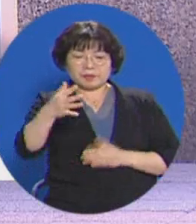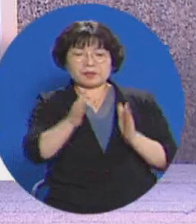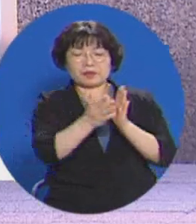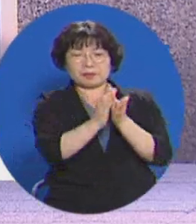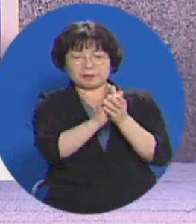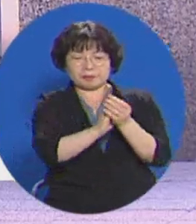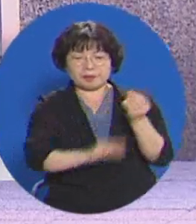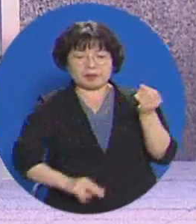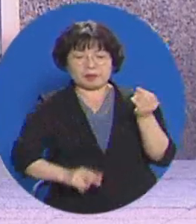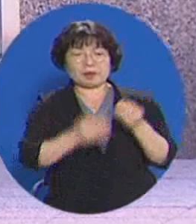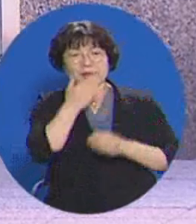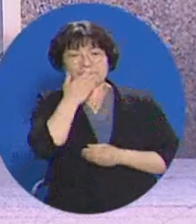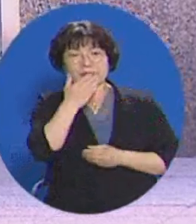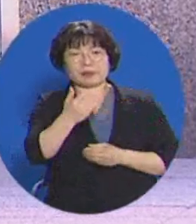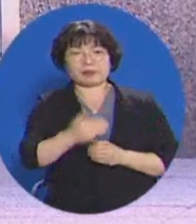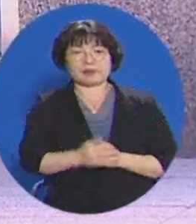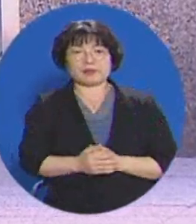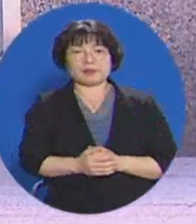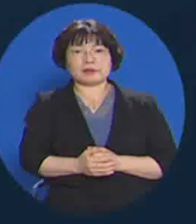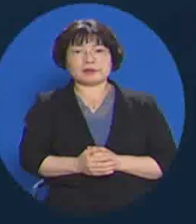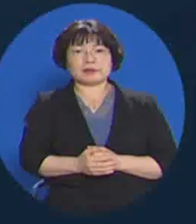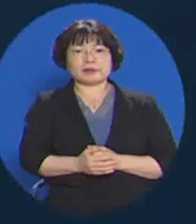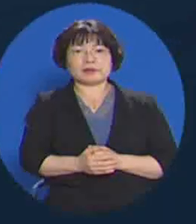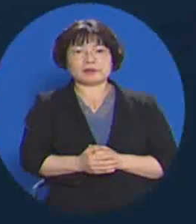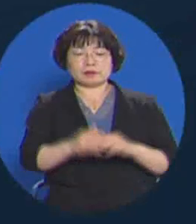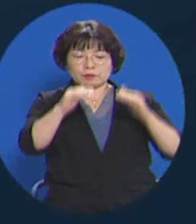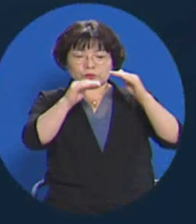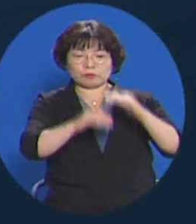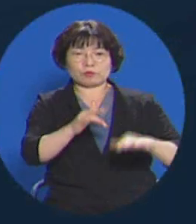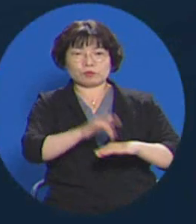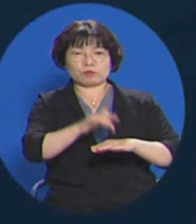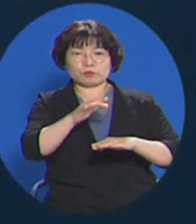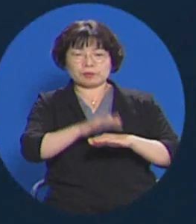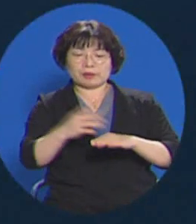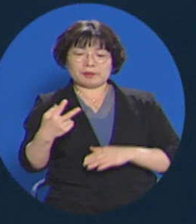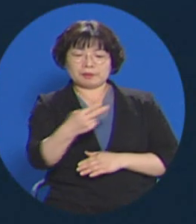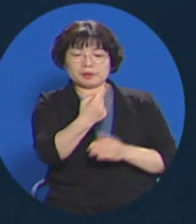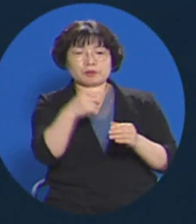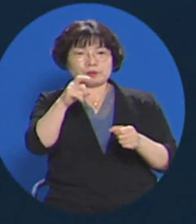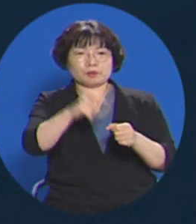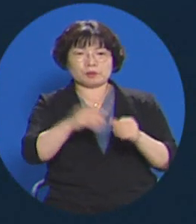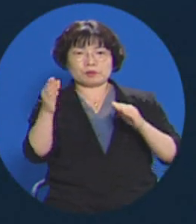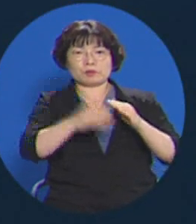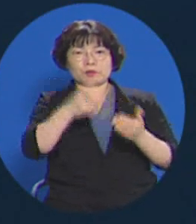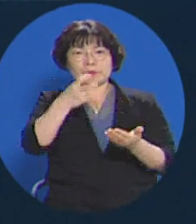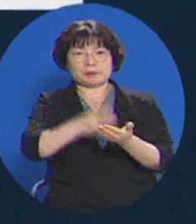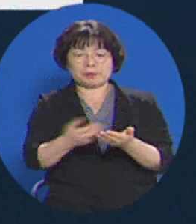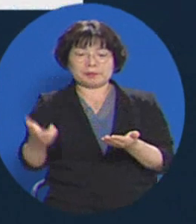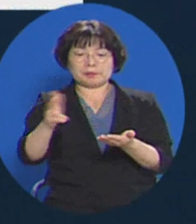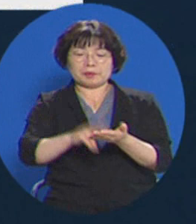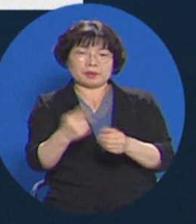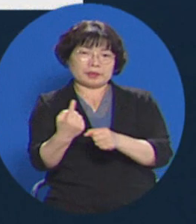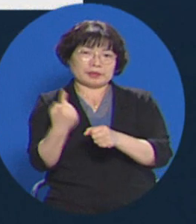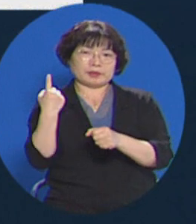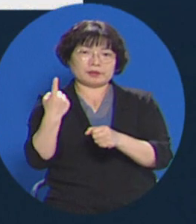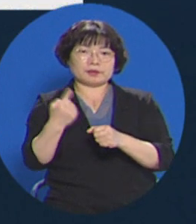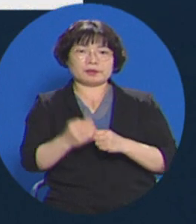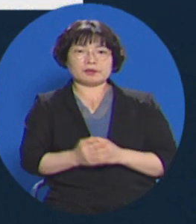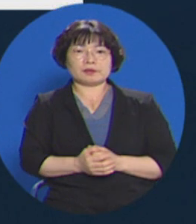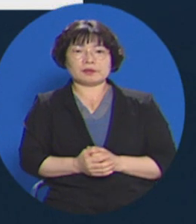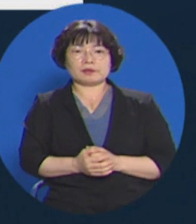가격의 아파트를 넘길 수 있었기 때문입니다. 이러한 관행을 근절하기 위해 공공주택특별법이 지난해